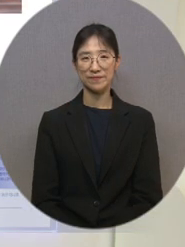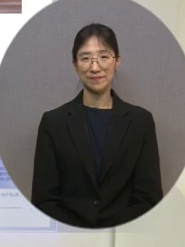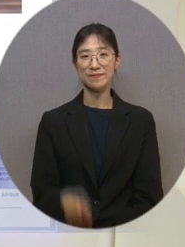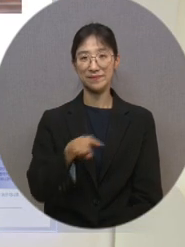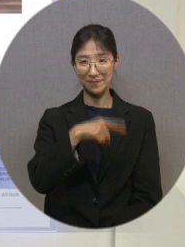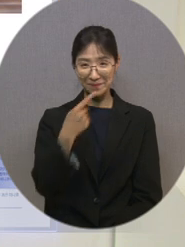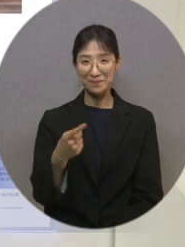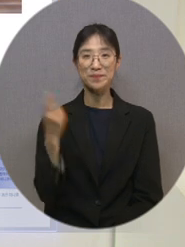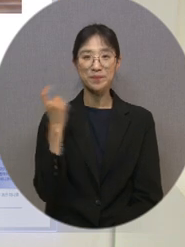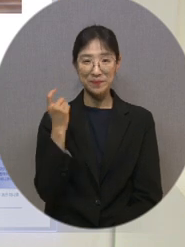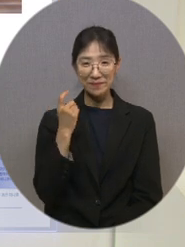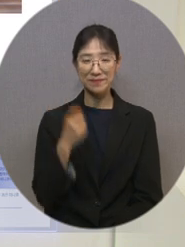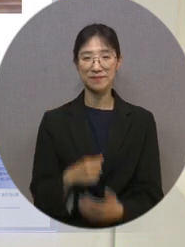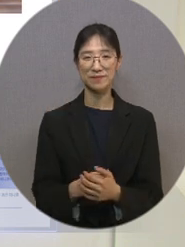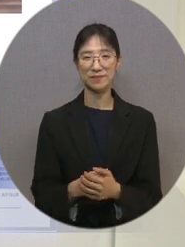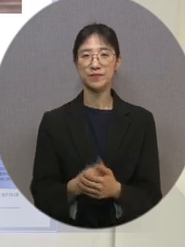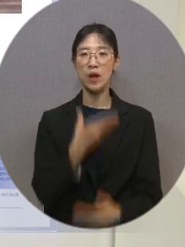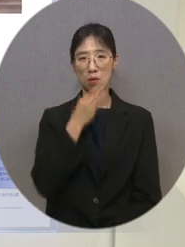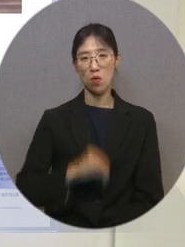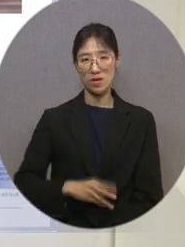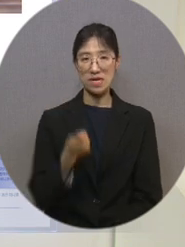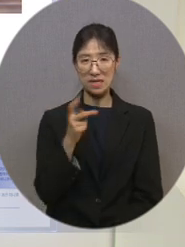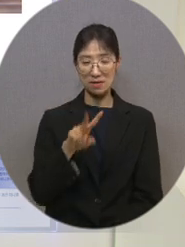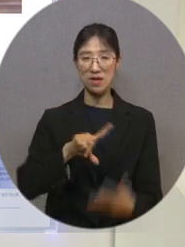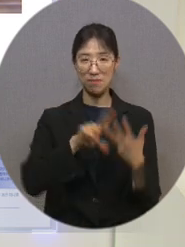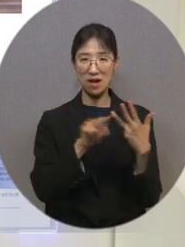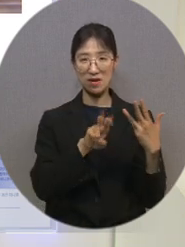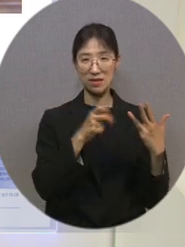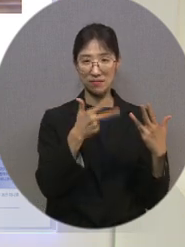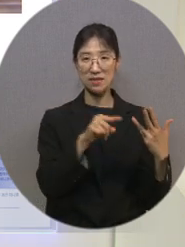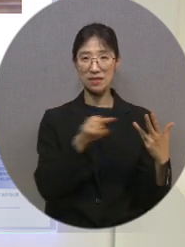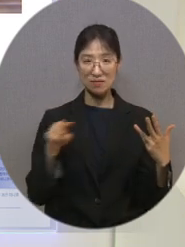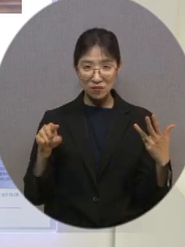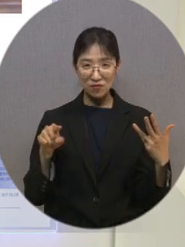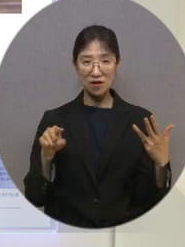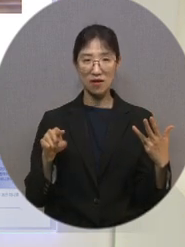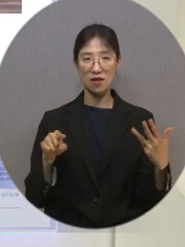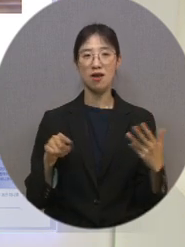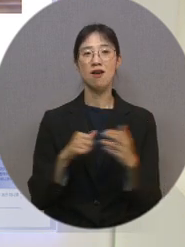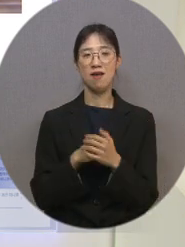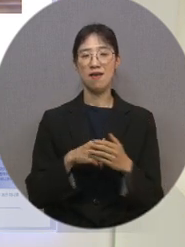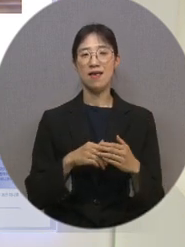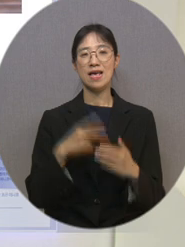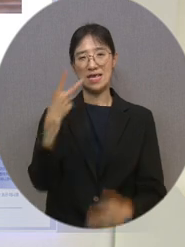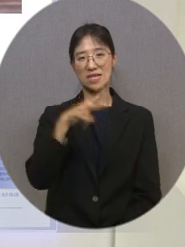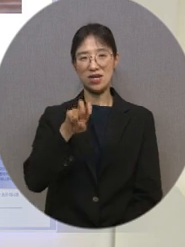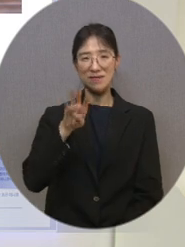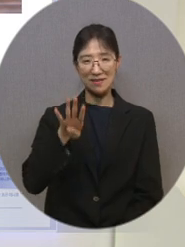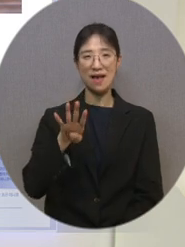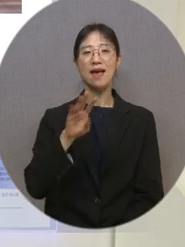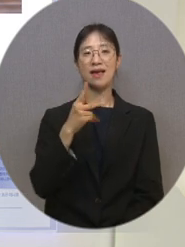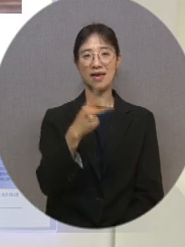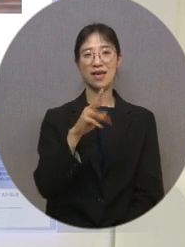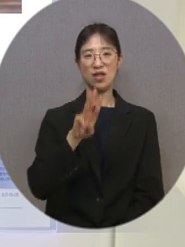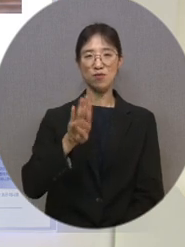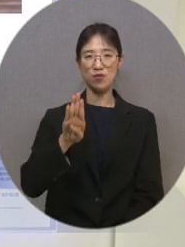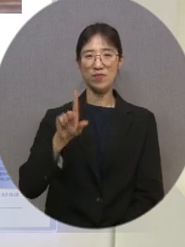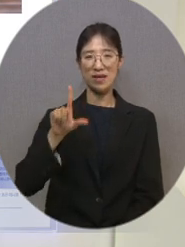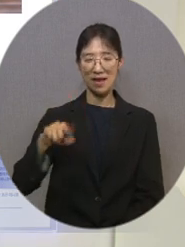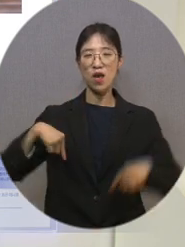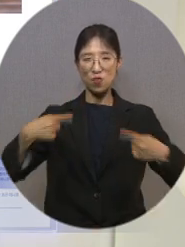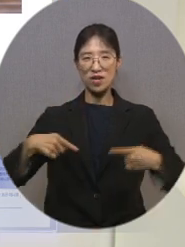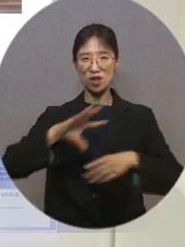계속해서 12면 소식입니다. 복지TV에서 8월 27일부터 2024 KWBL 휠체어 농구